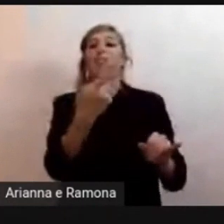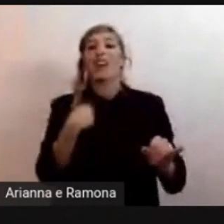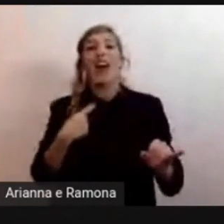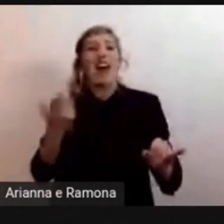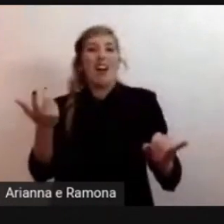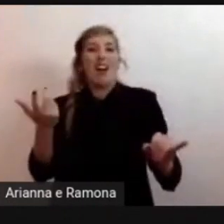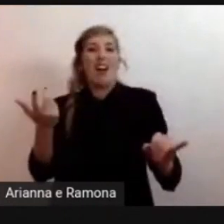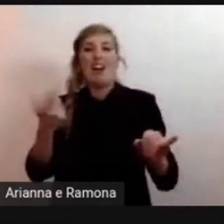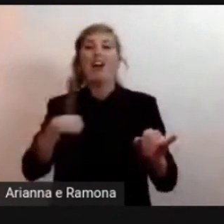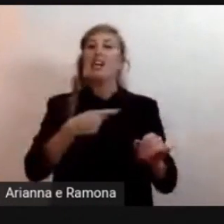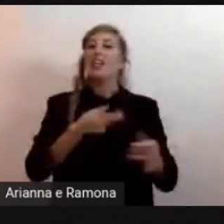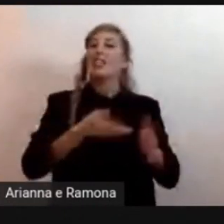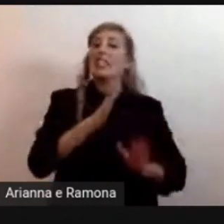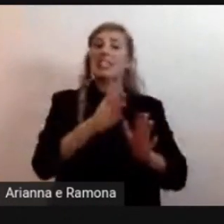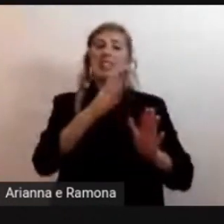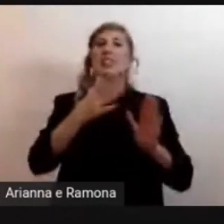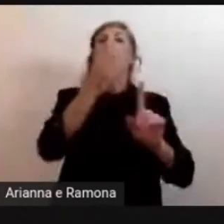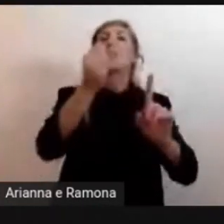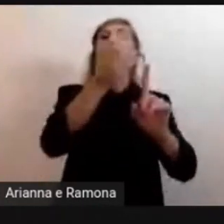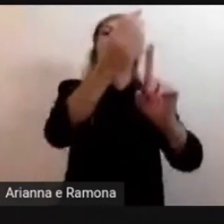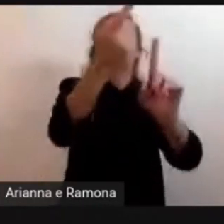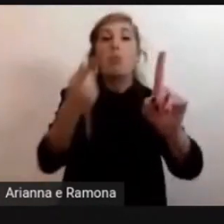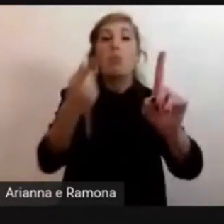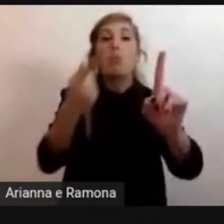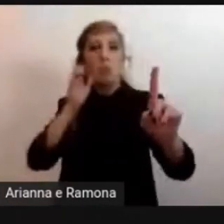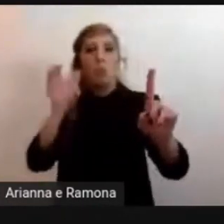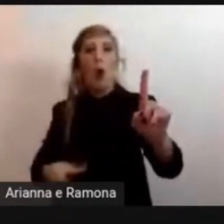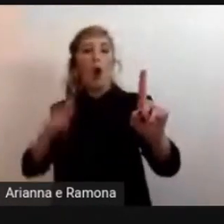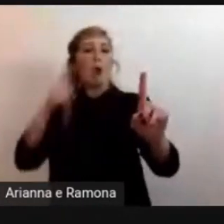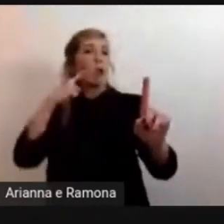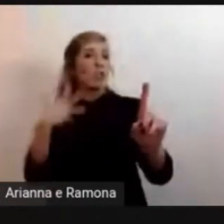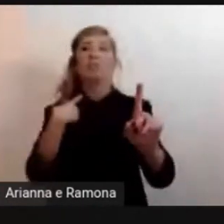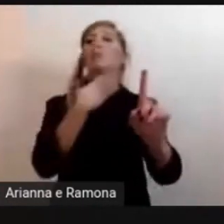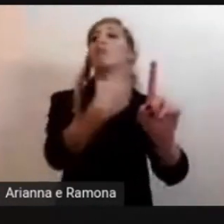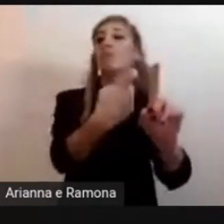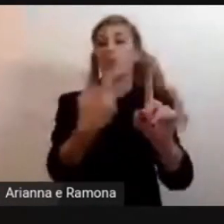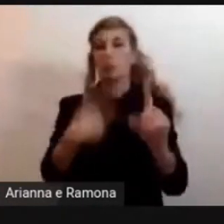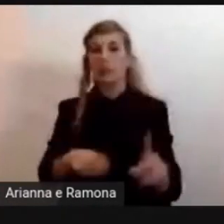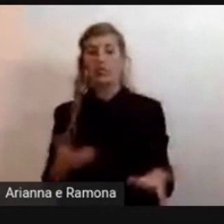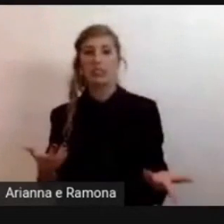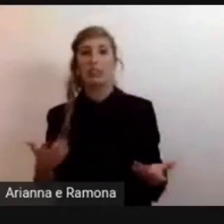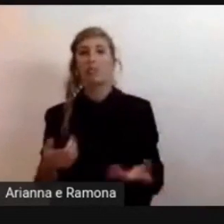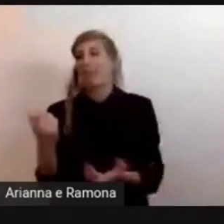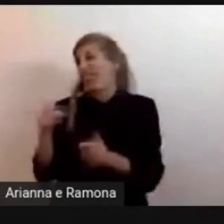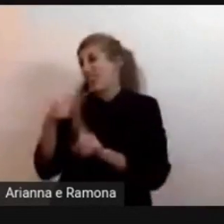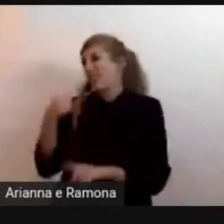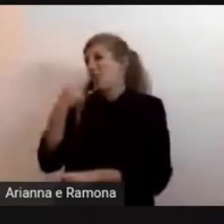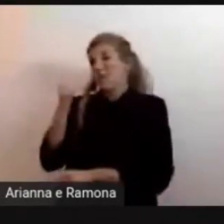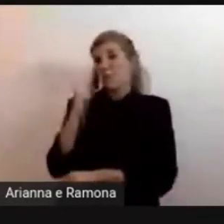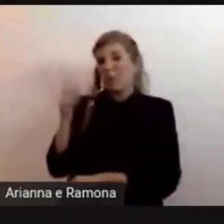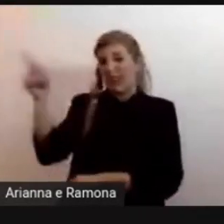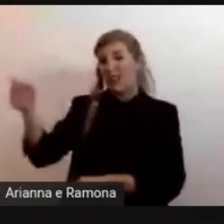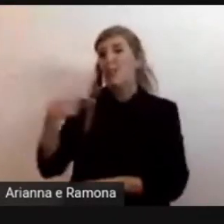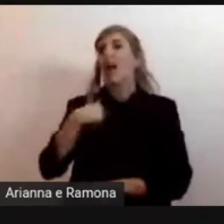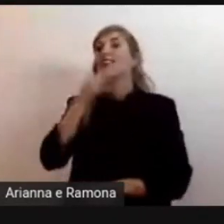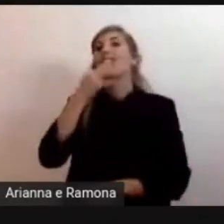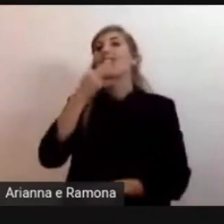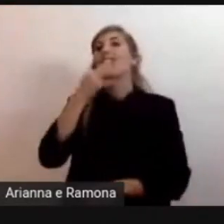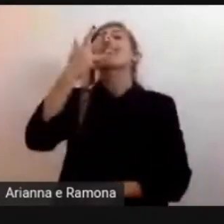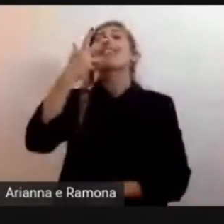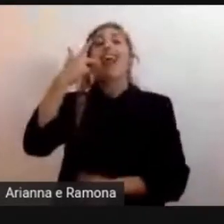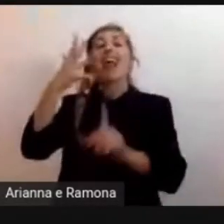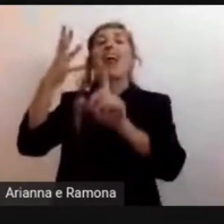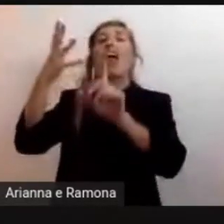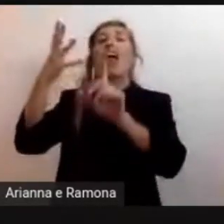questa corsa verso niente l'uomo un po quello che dicevamo prima del pasto incontabile raggiungibile che nel nostro